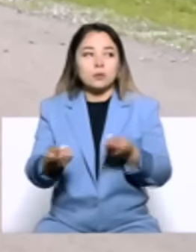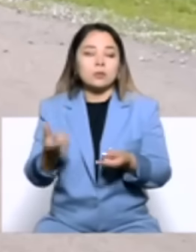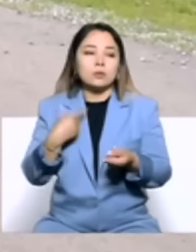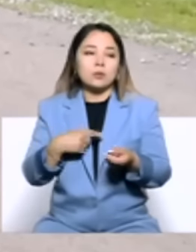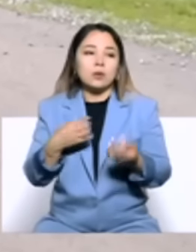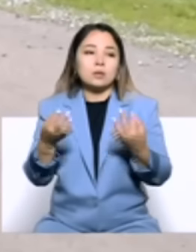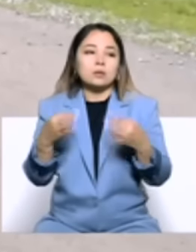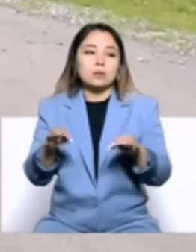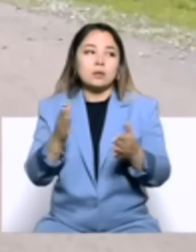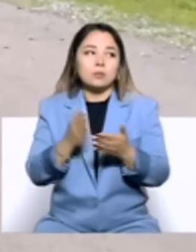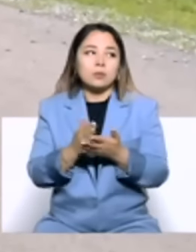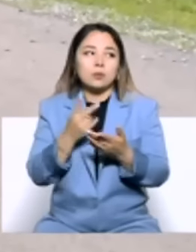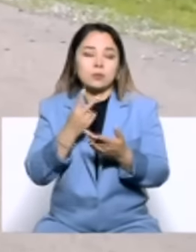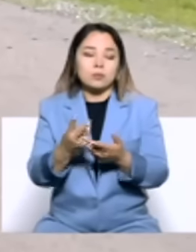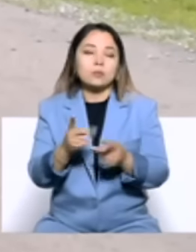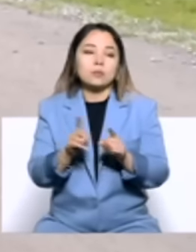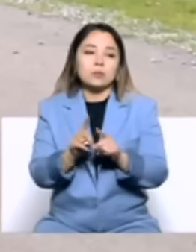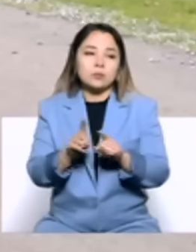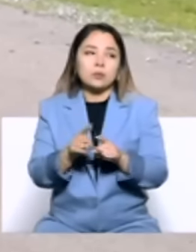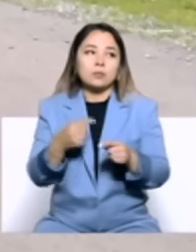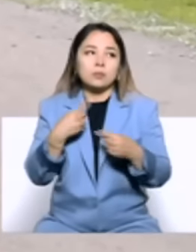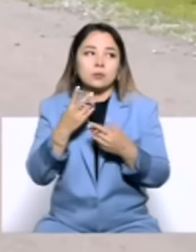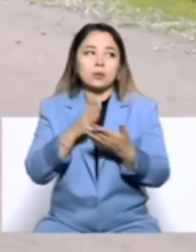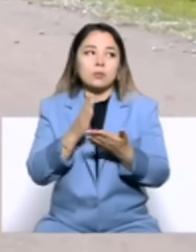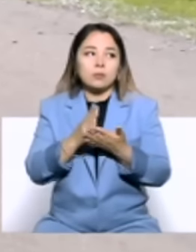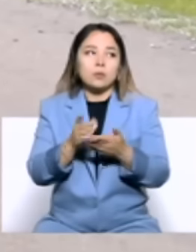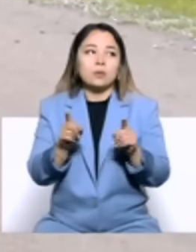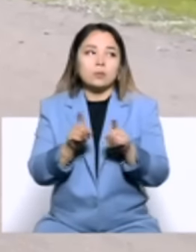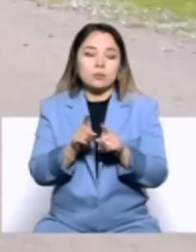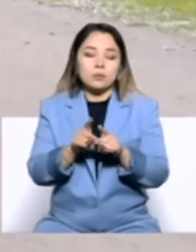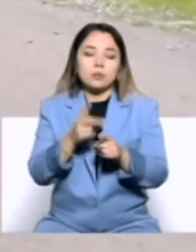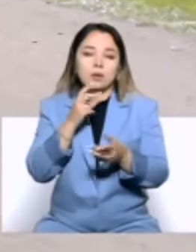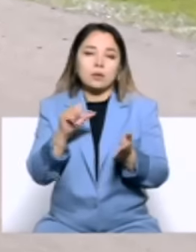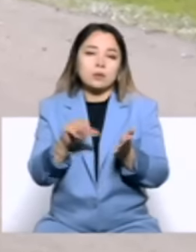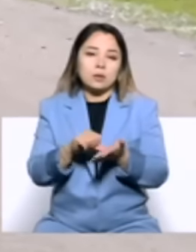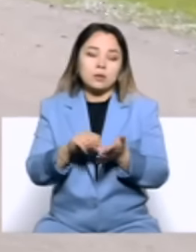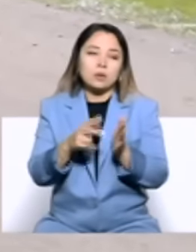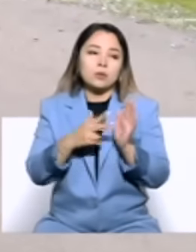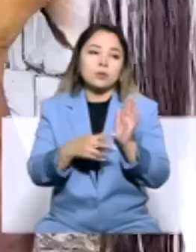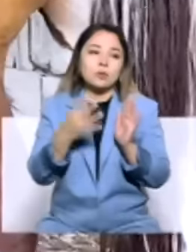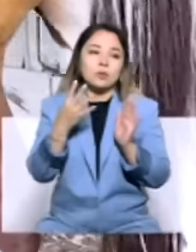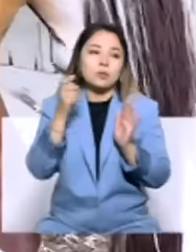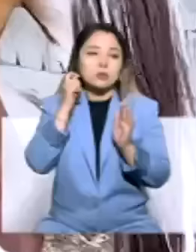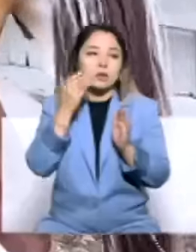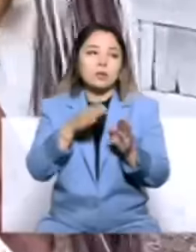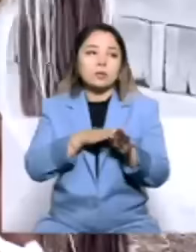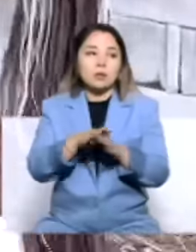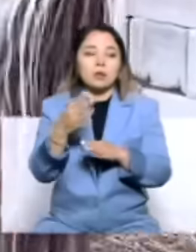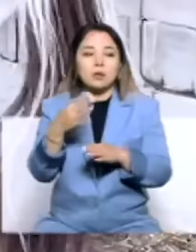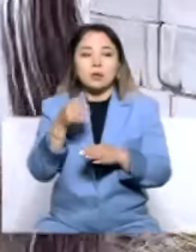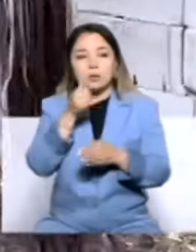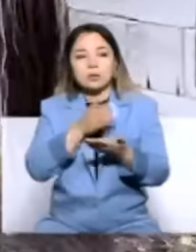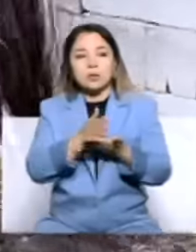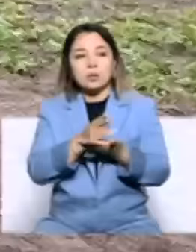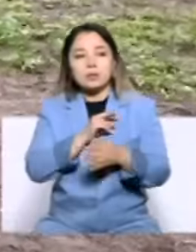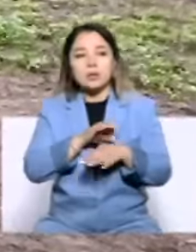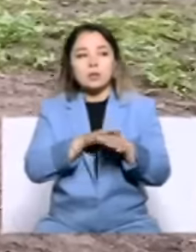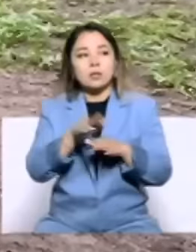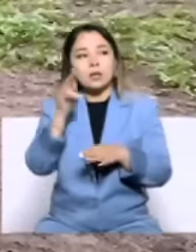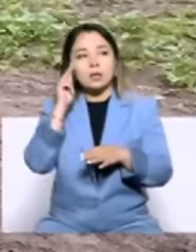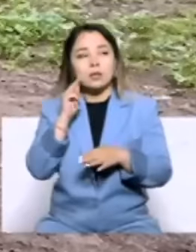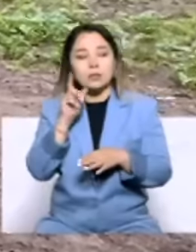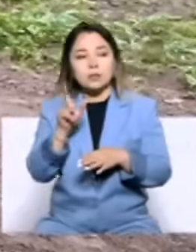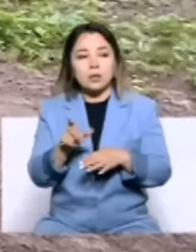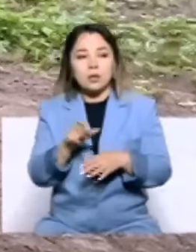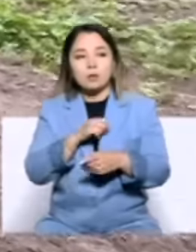өздігімнен сақайып кетті. Қуаттым, әзір мен 84-ке келдім. 40 жыл Қытайда қызмет еткен Тоқ Мұхаммед